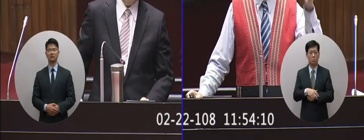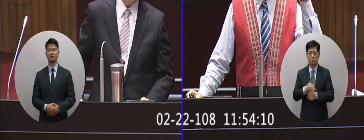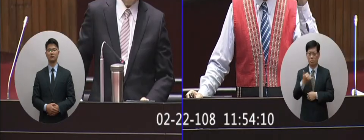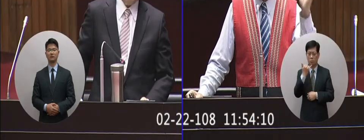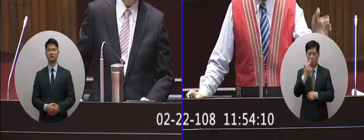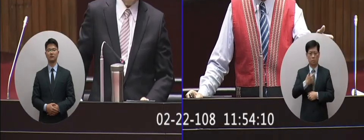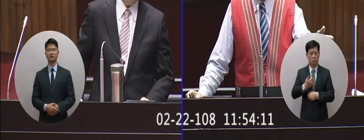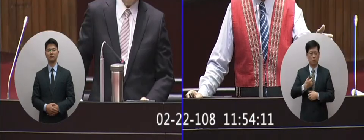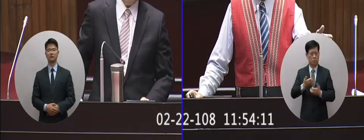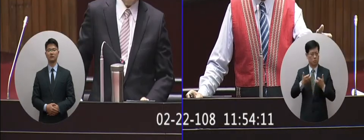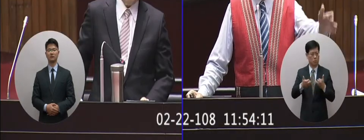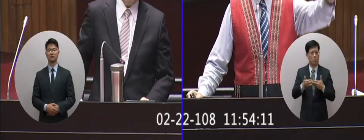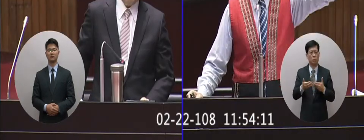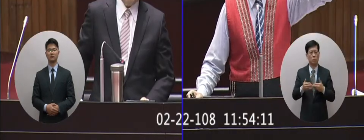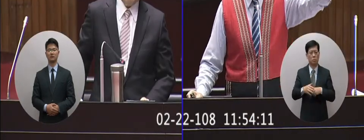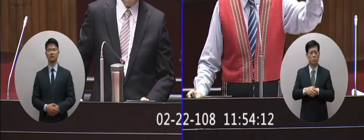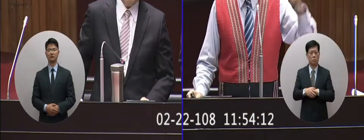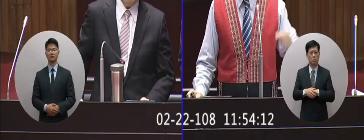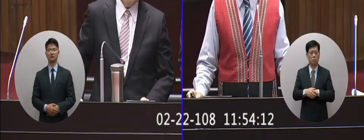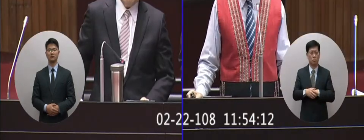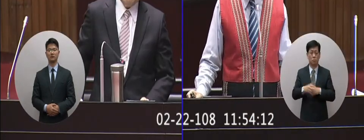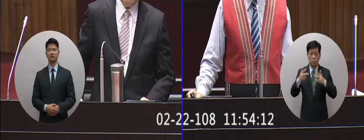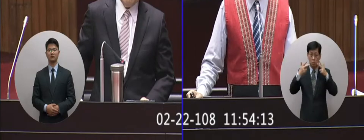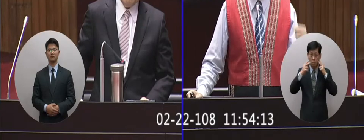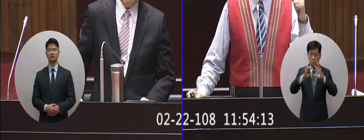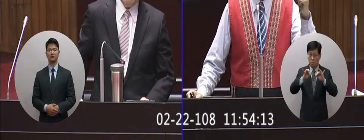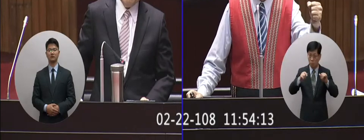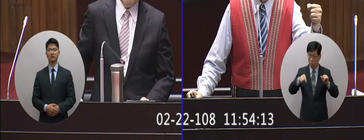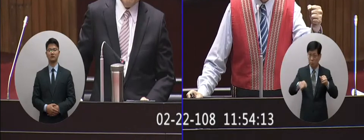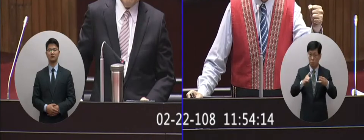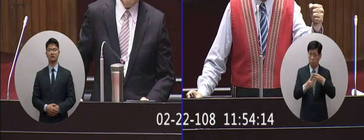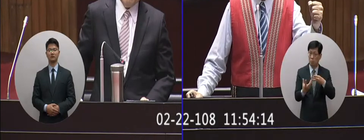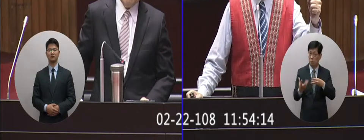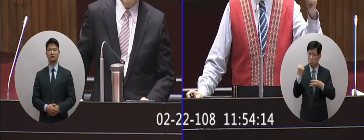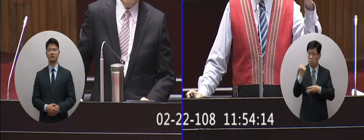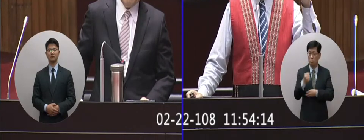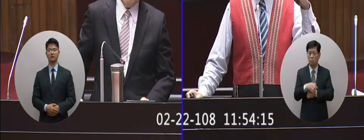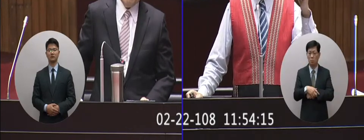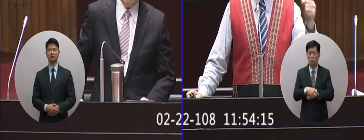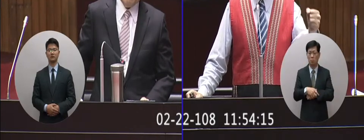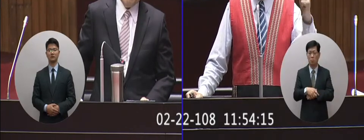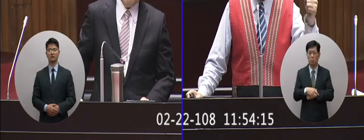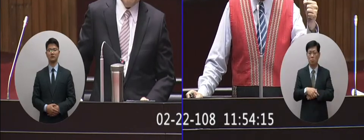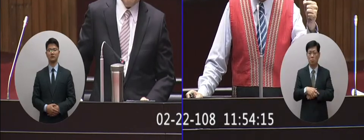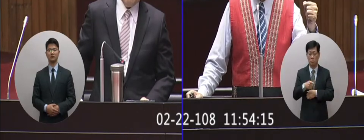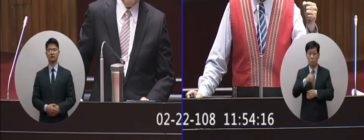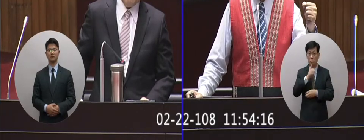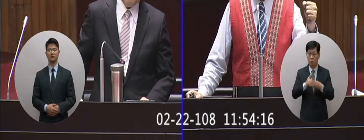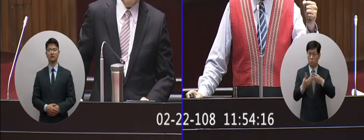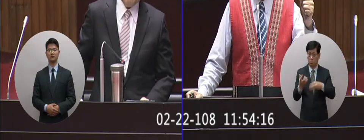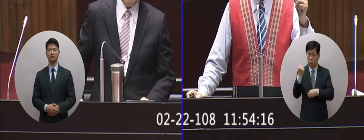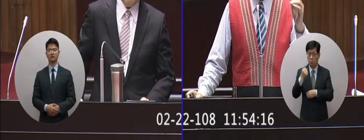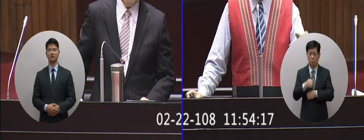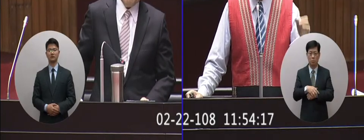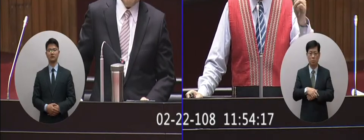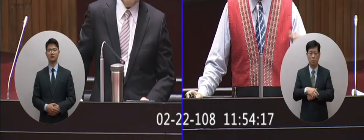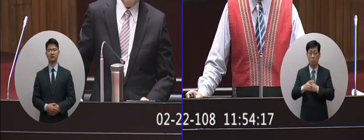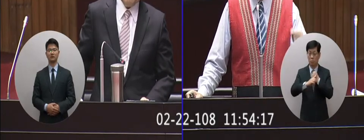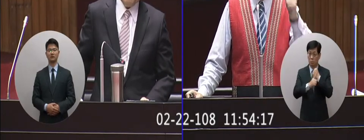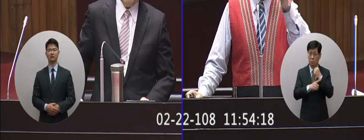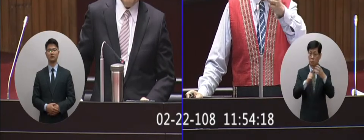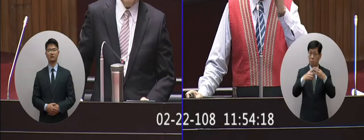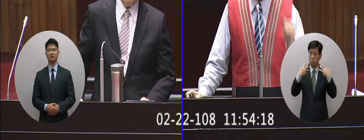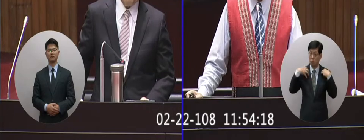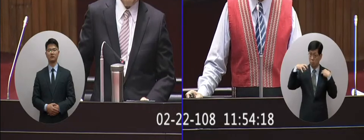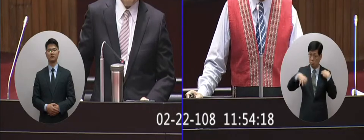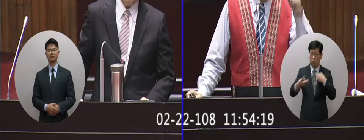了一个非常重要的，把原住民族土地的主权啊，这是主权了，法律主管